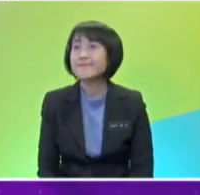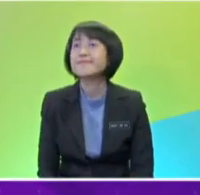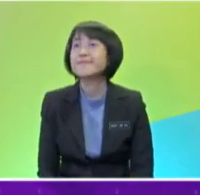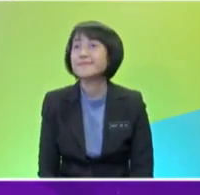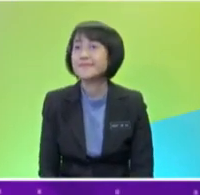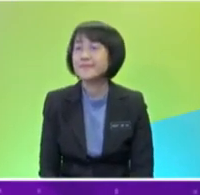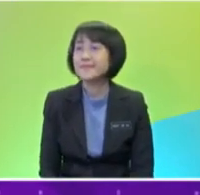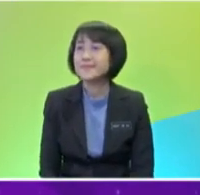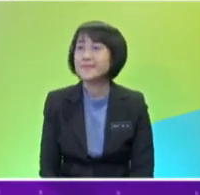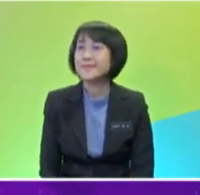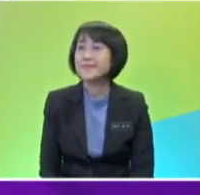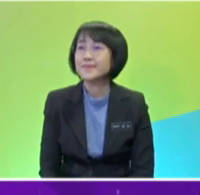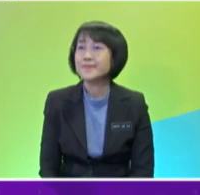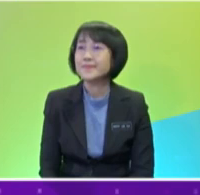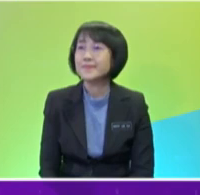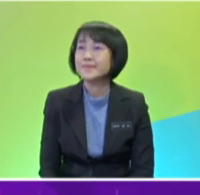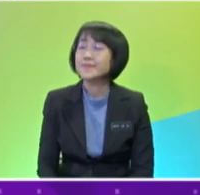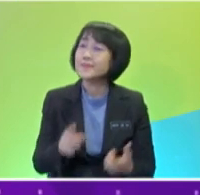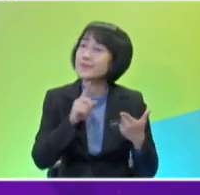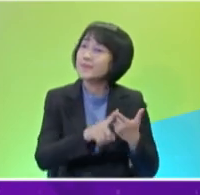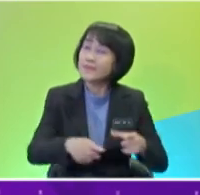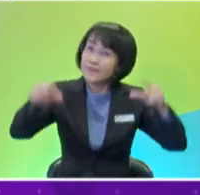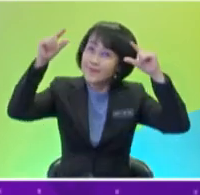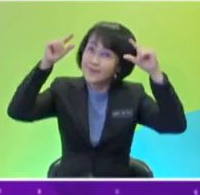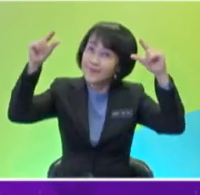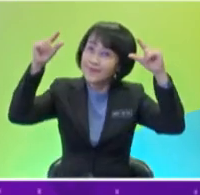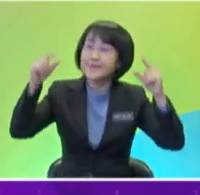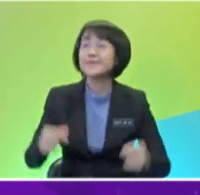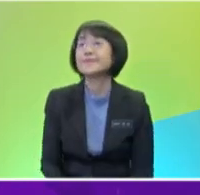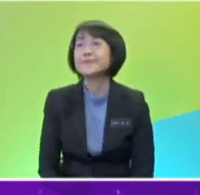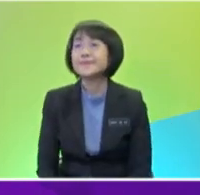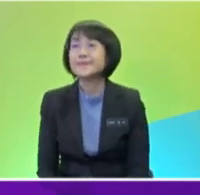yang kedua guru guru